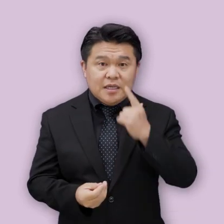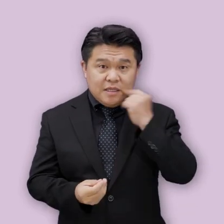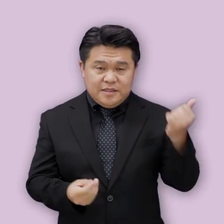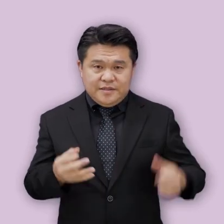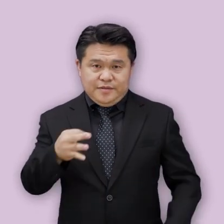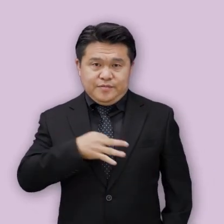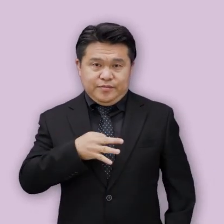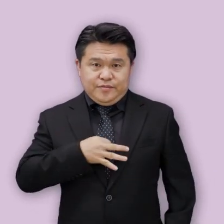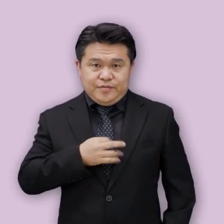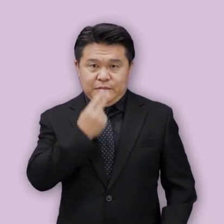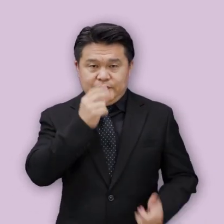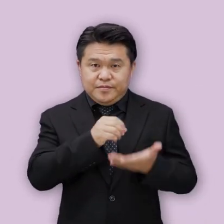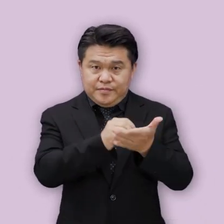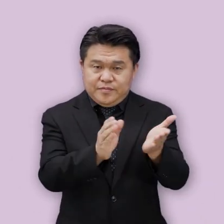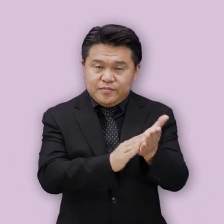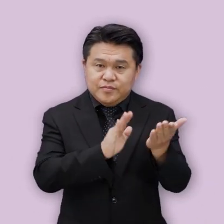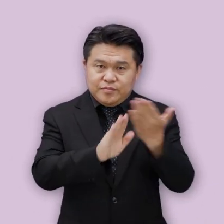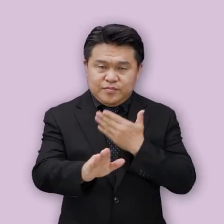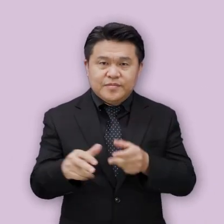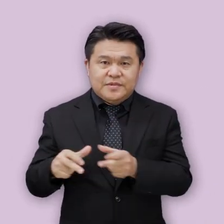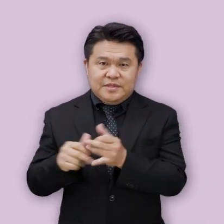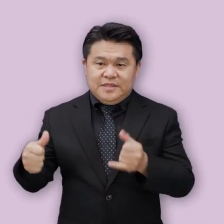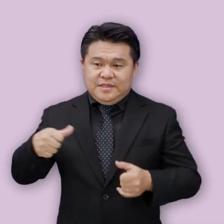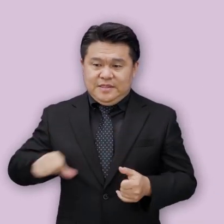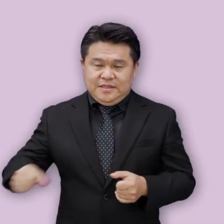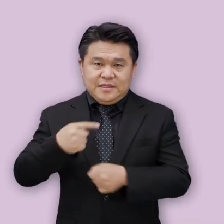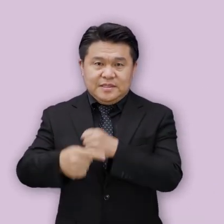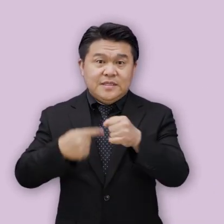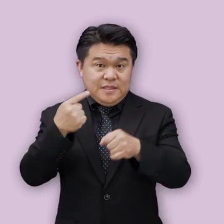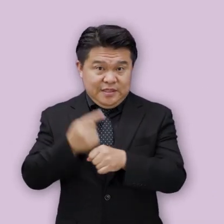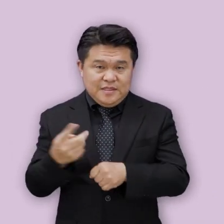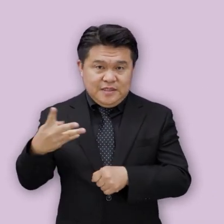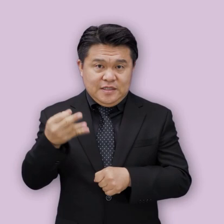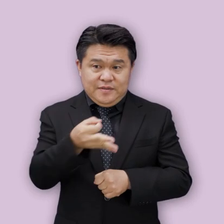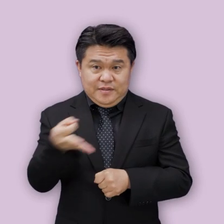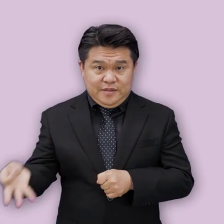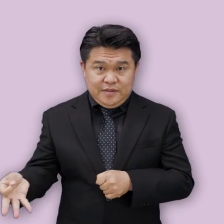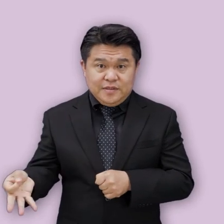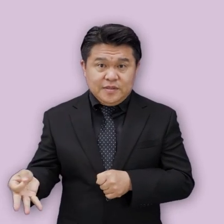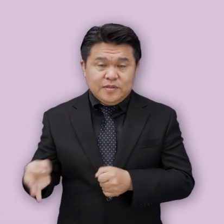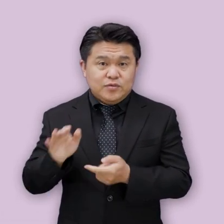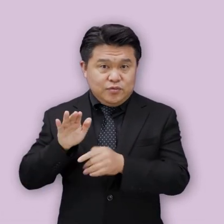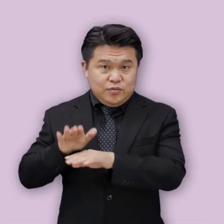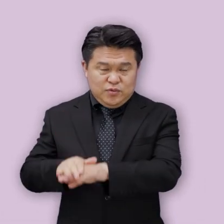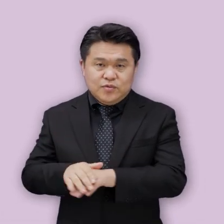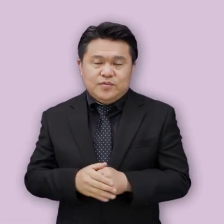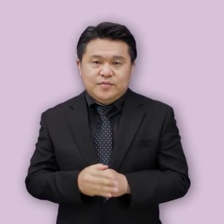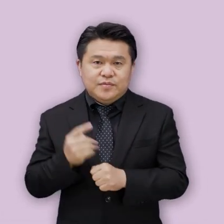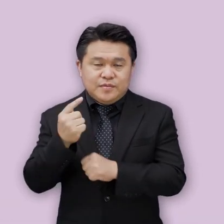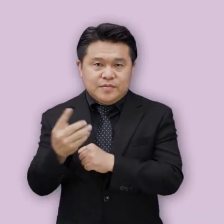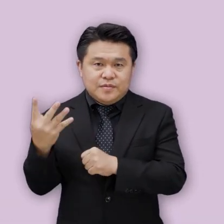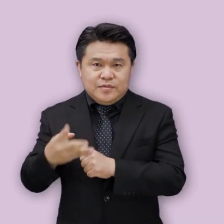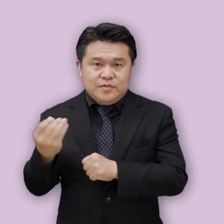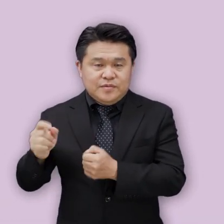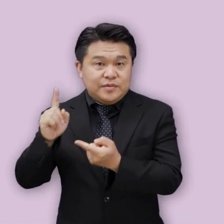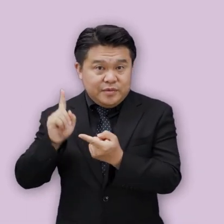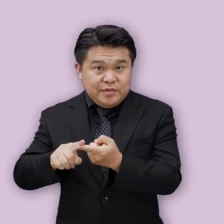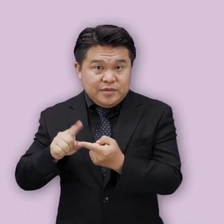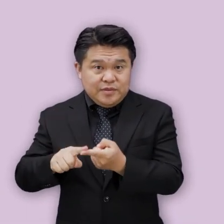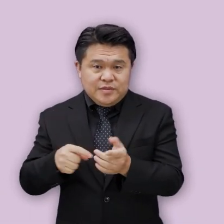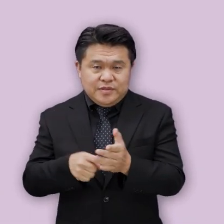아버지가 연금보험을 가입하고 장애인인 아들이 매년 4천만 원의 보험금을 수령하게 한다면 매년 4천만 원의 금액에